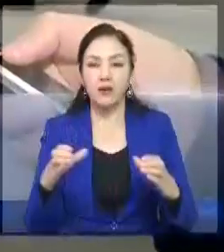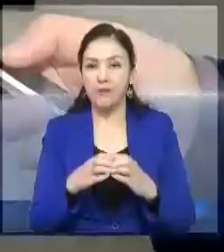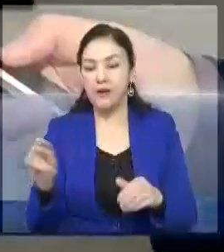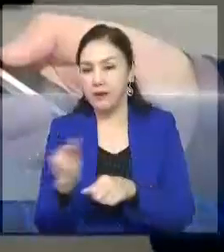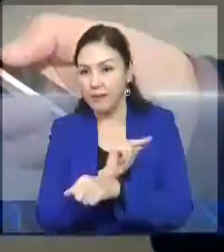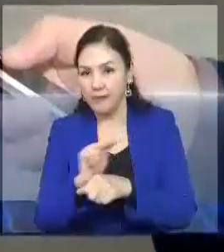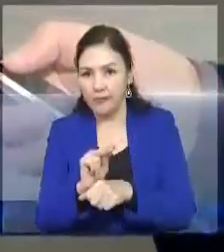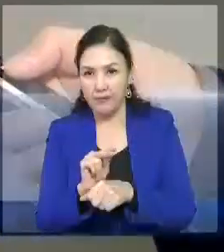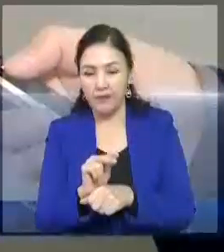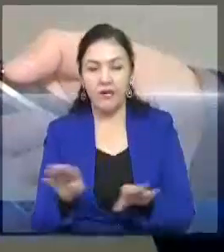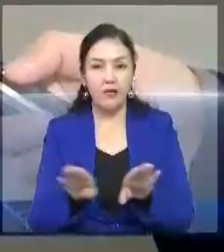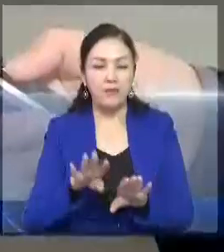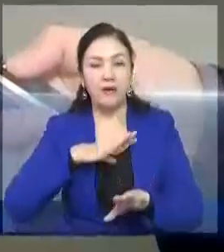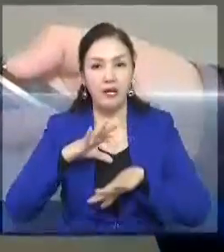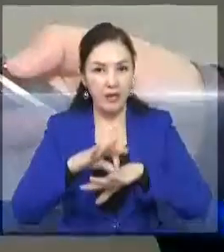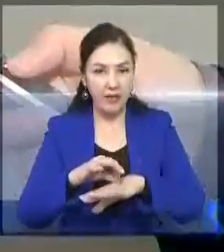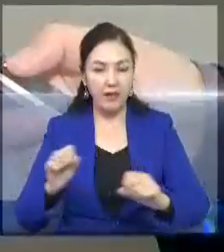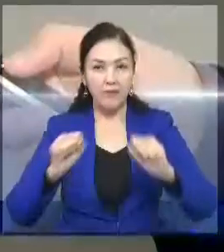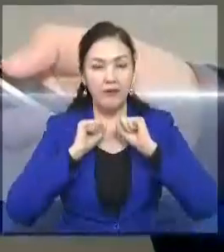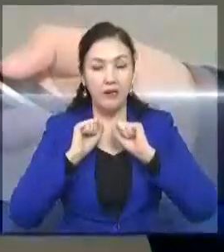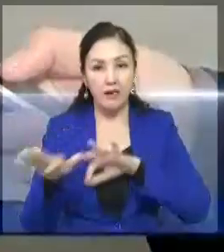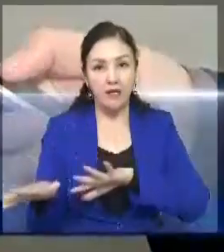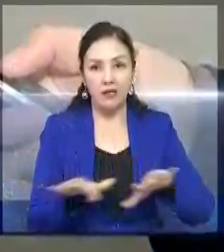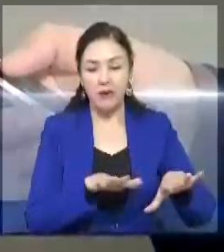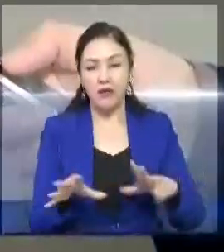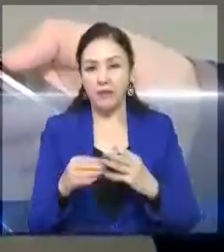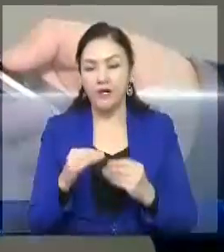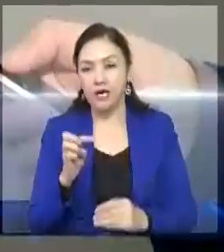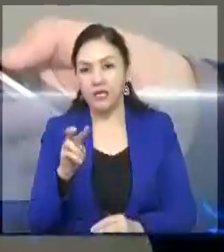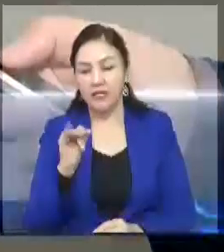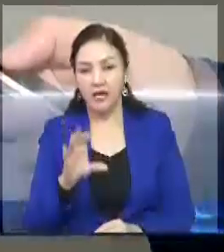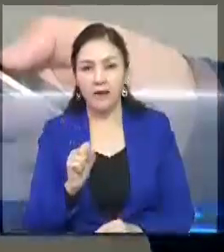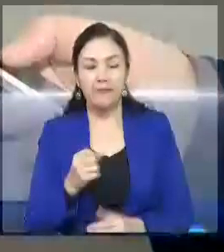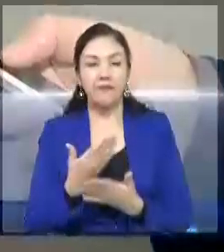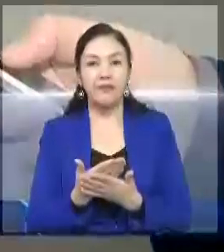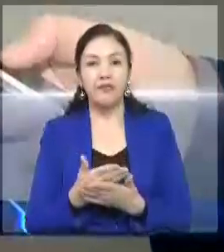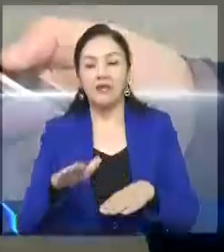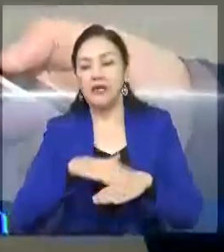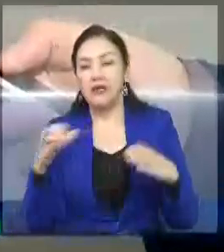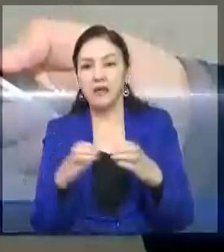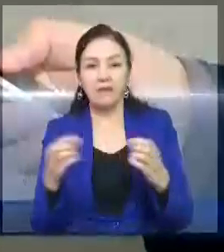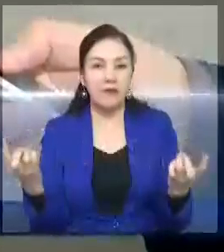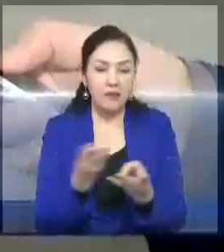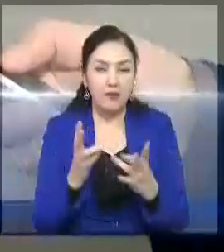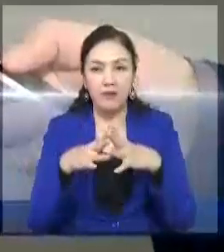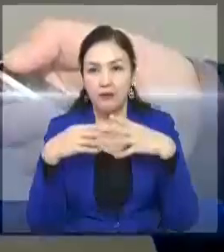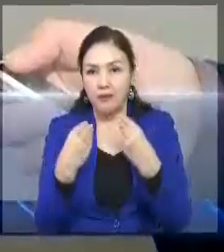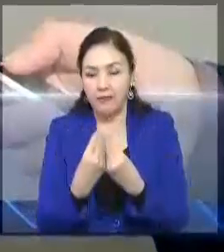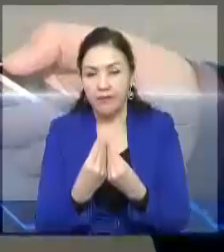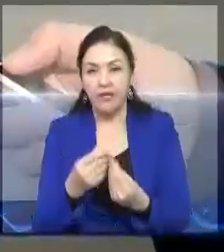воспитания также были организованы спортивные мероприятия для сплочения гата в рамках благотворительности од нуждающееся